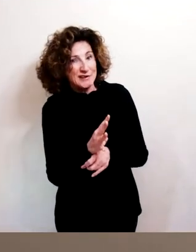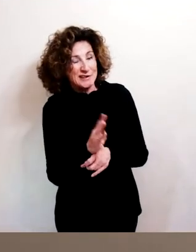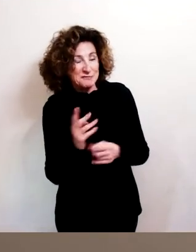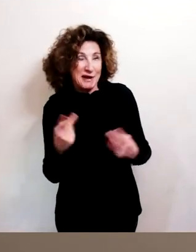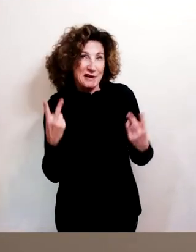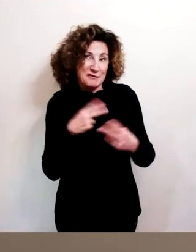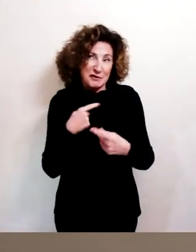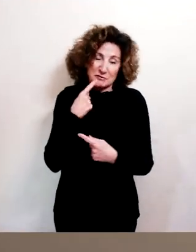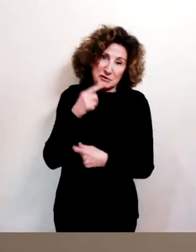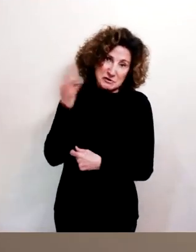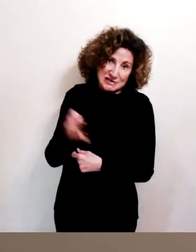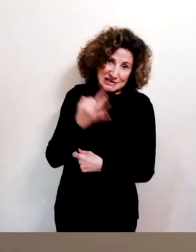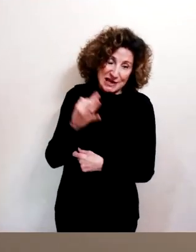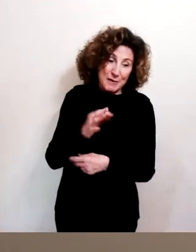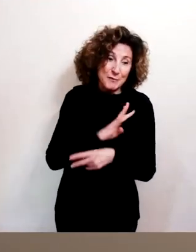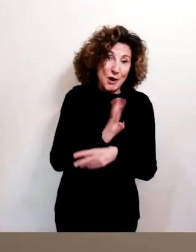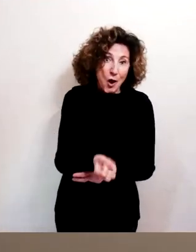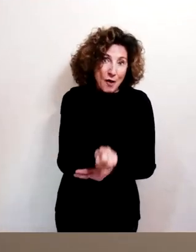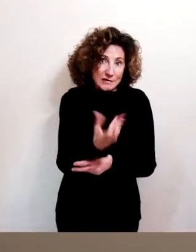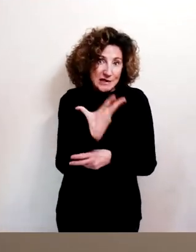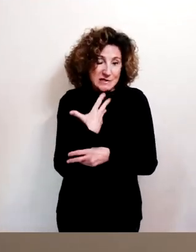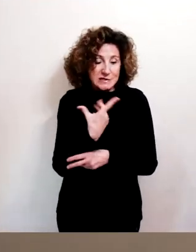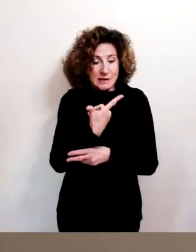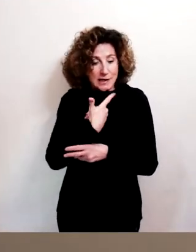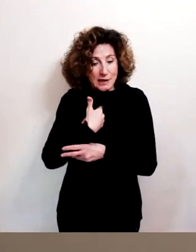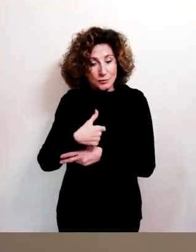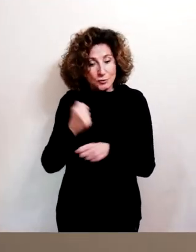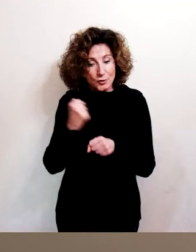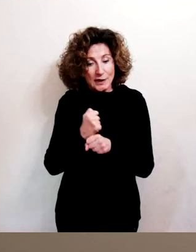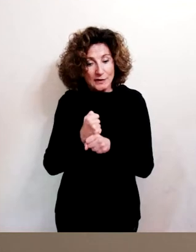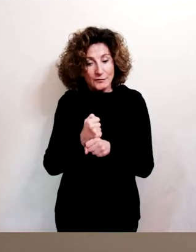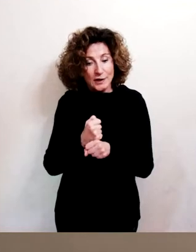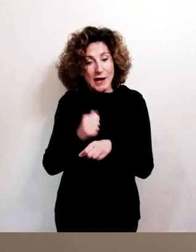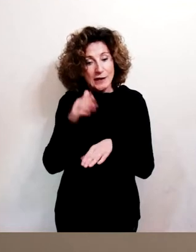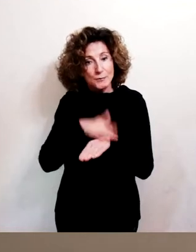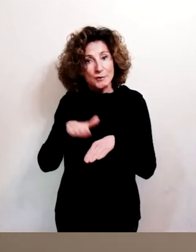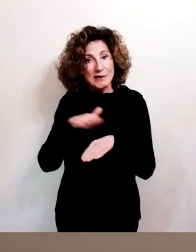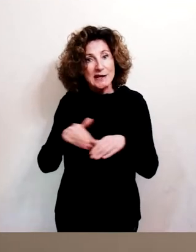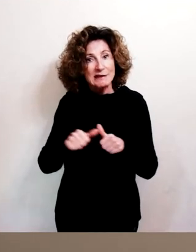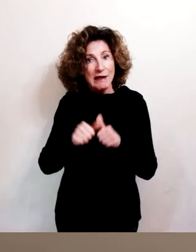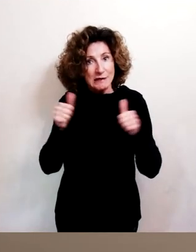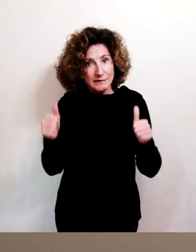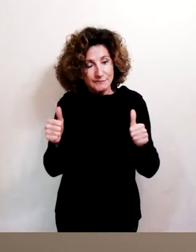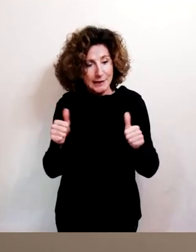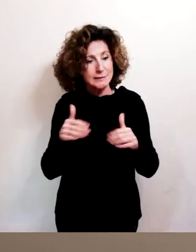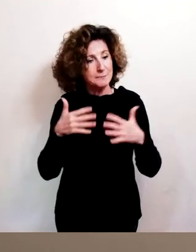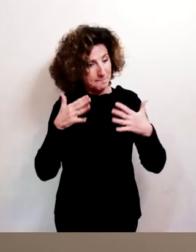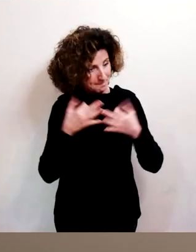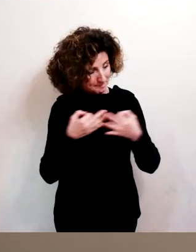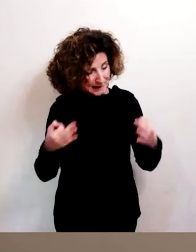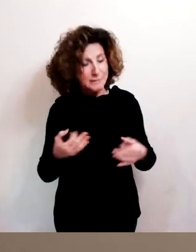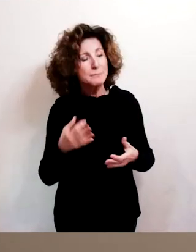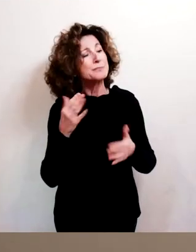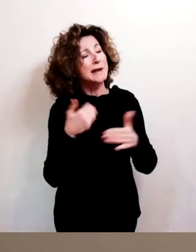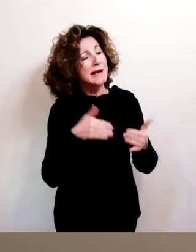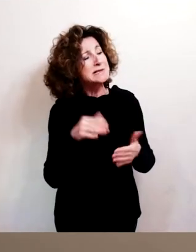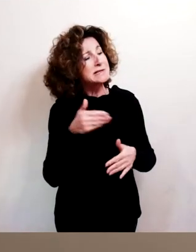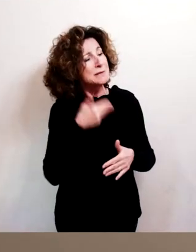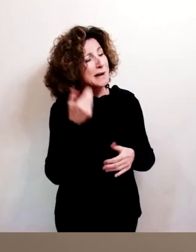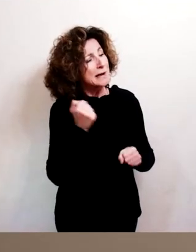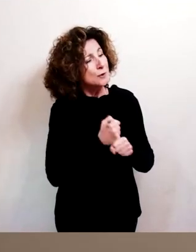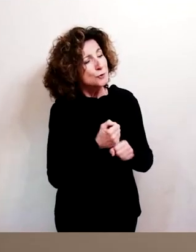io lo dico sempre il comiso ci ha insegnato a lavorare in modo diverso allora come si lavora in classe